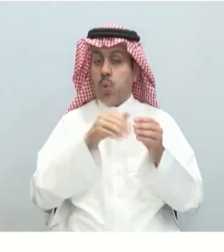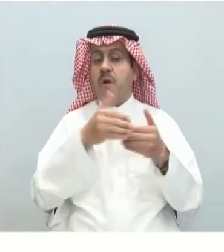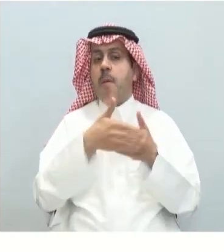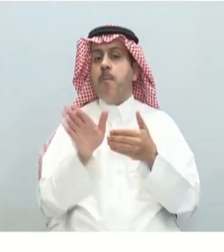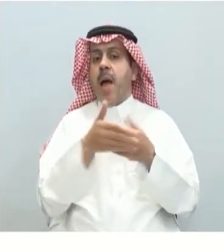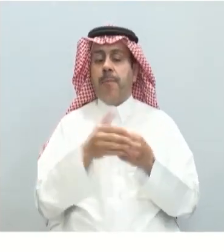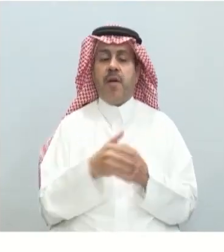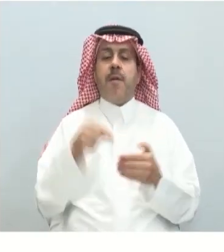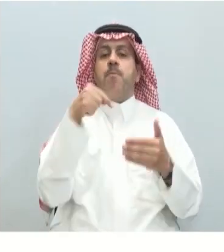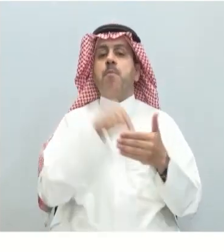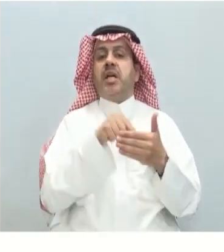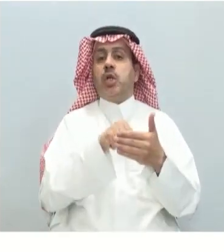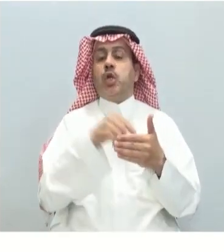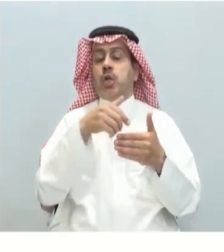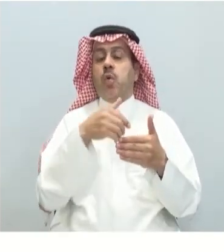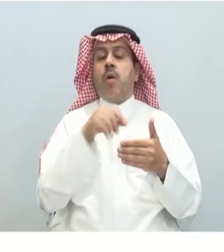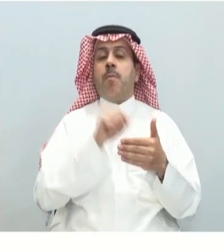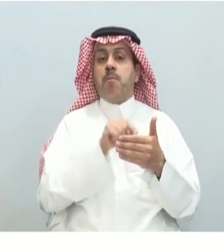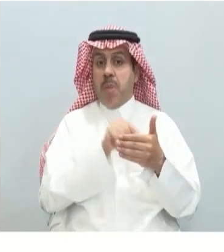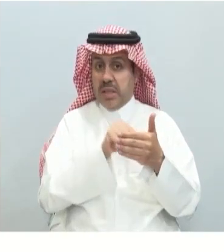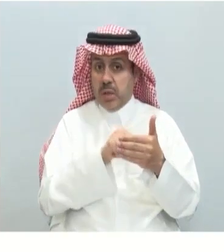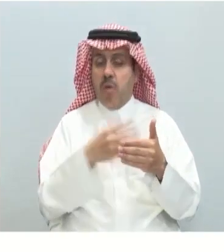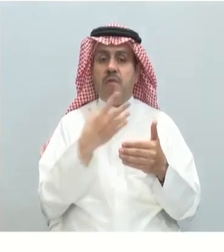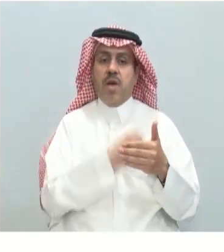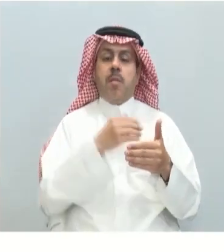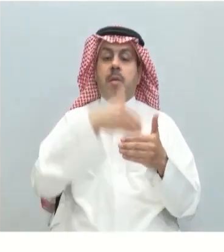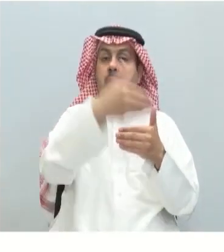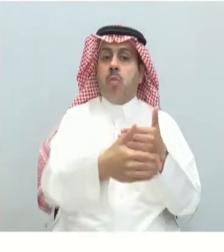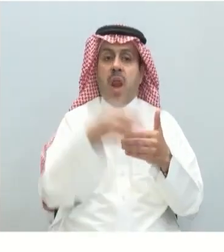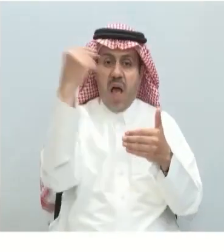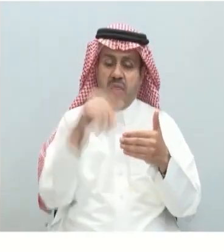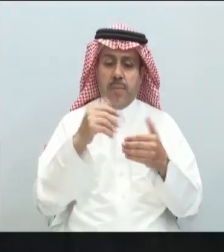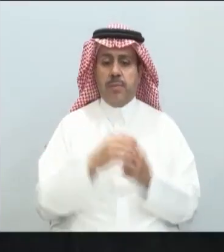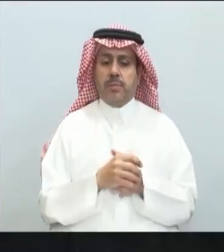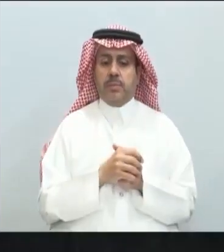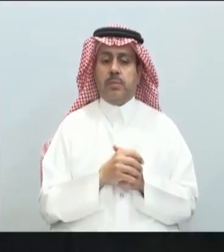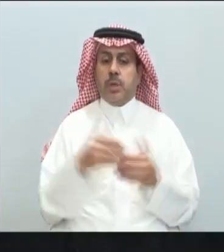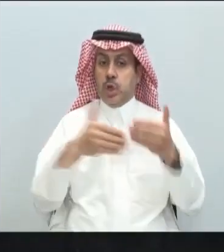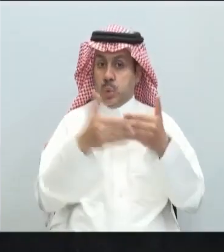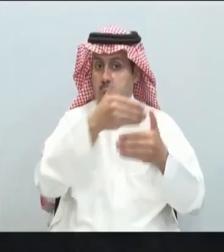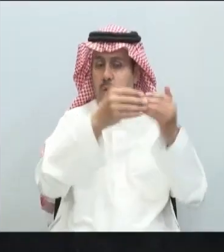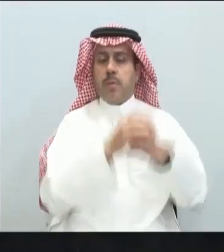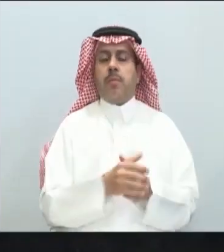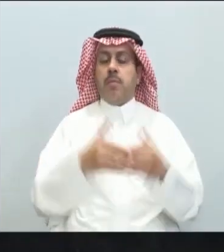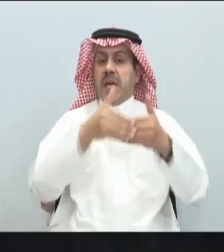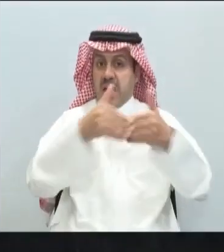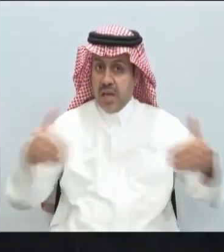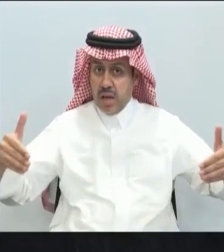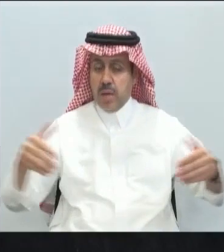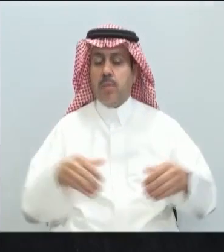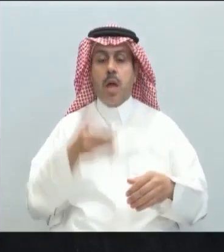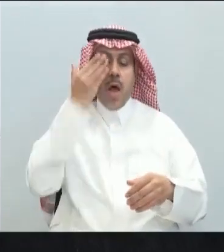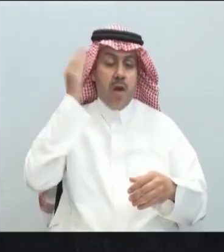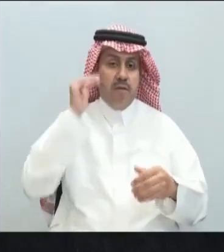باطنه فيه الرحمه وظاهره من قبله العذاب فهذا هو السور الذي يضرب بين اهل النفاق